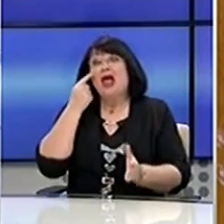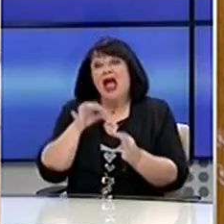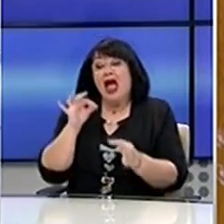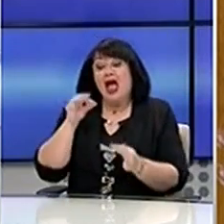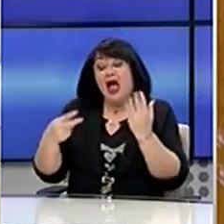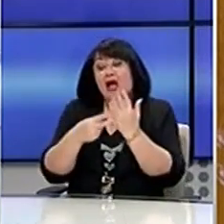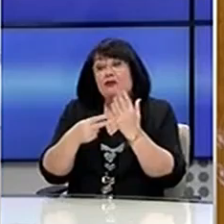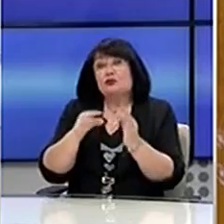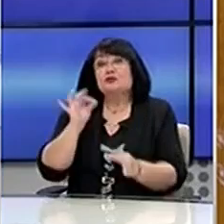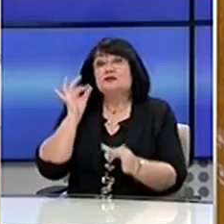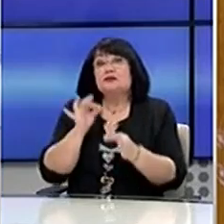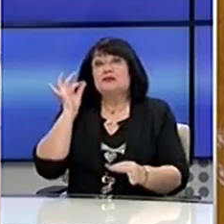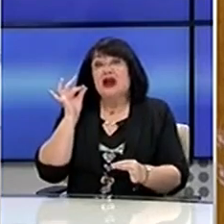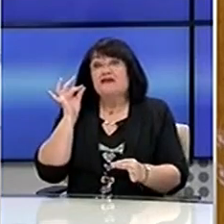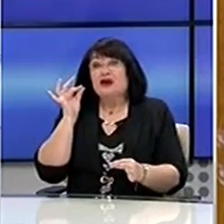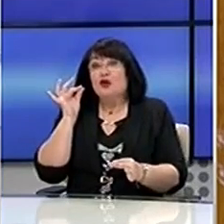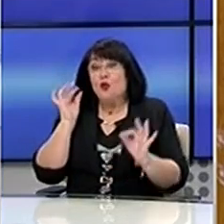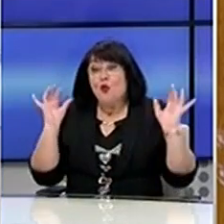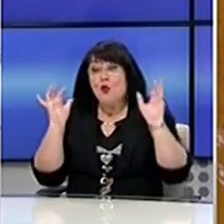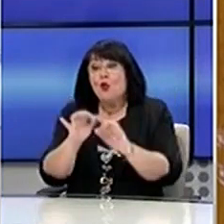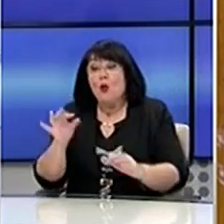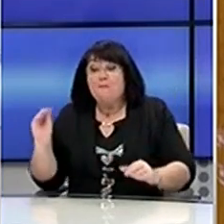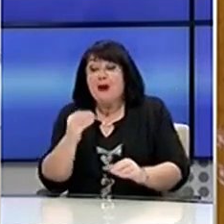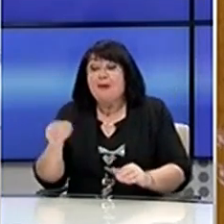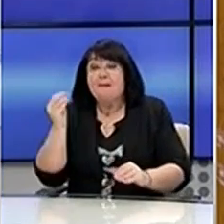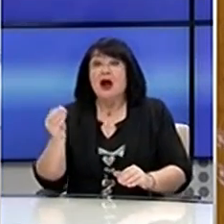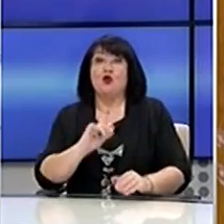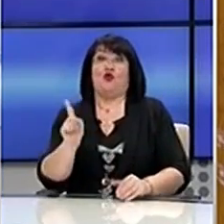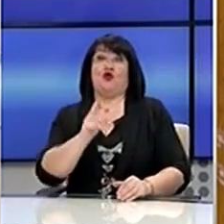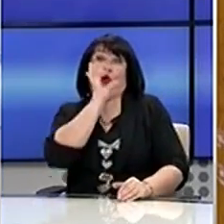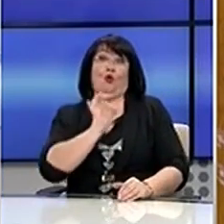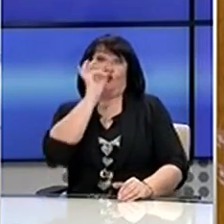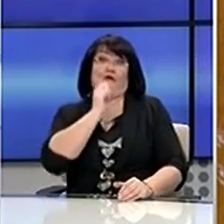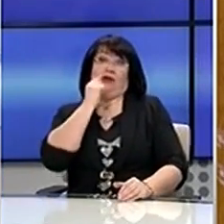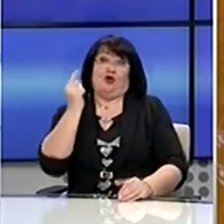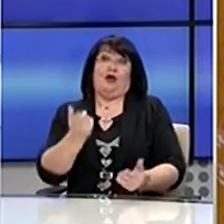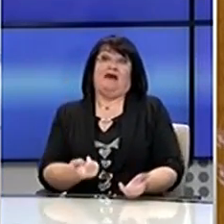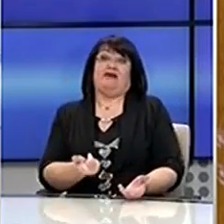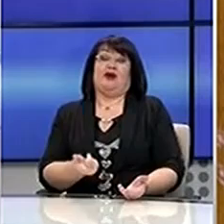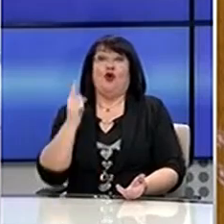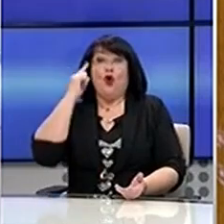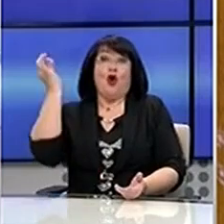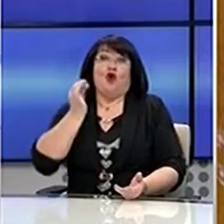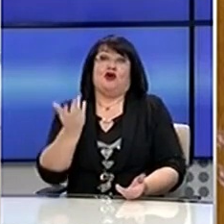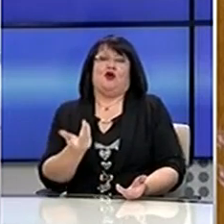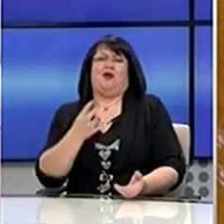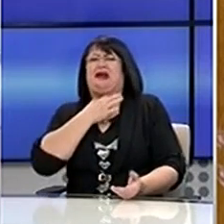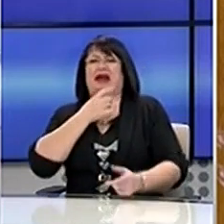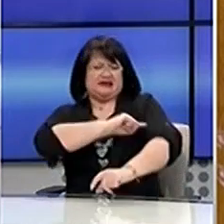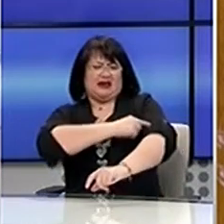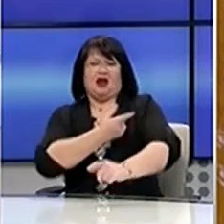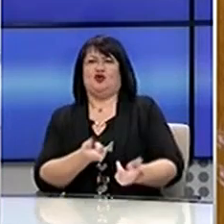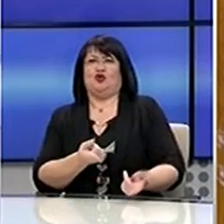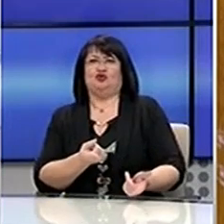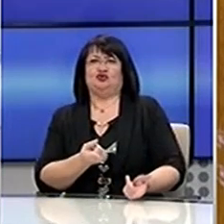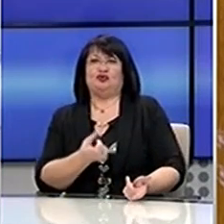Σεπτέμβριο και όχι στα τέλη Οκτωβρίου, αρχές Νοεμβρίου. Αυτό είναι τελείως προφανές, δεν χρειάζεται να είναι κανείς επιδημιολόγος για